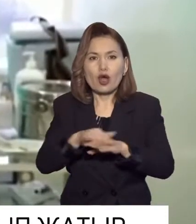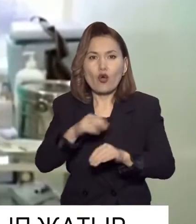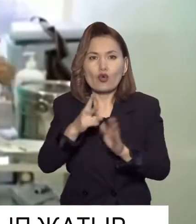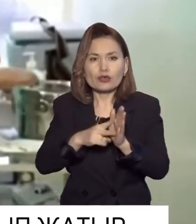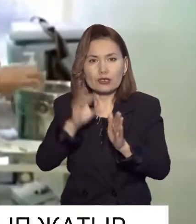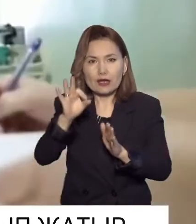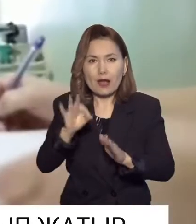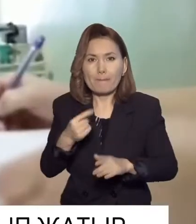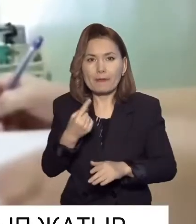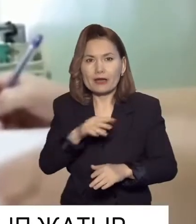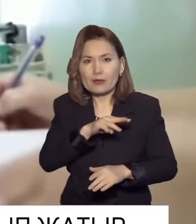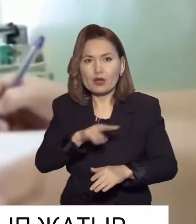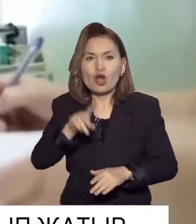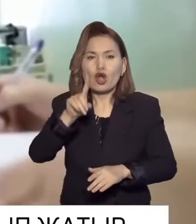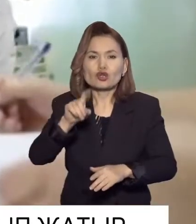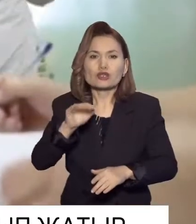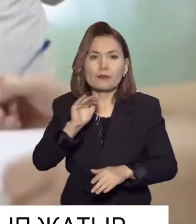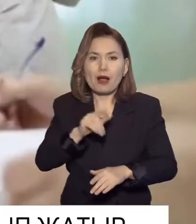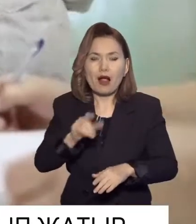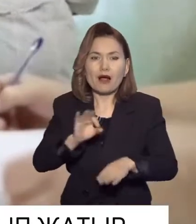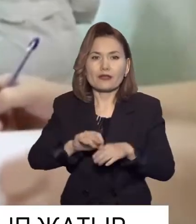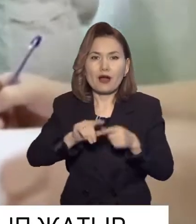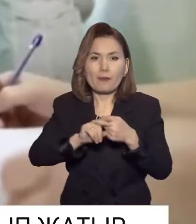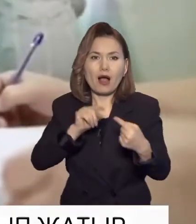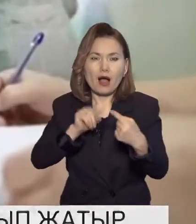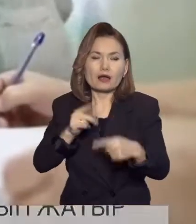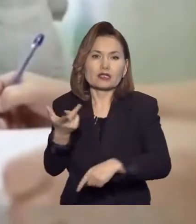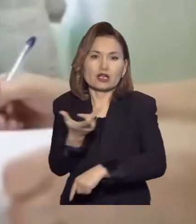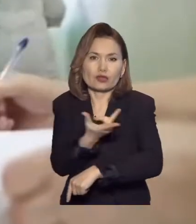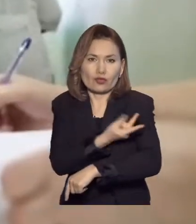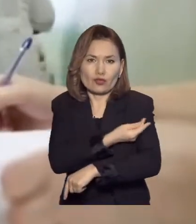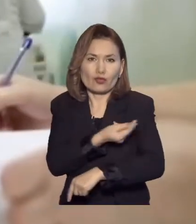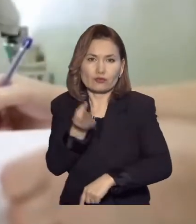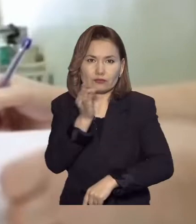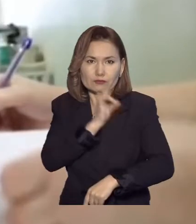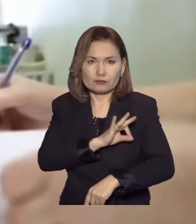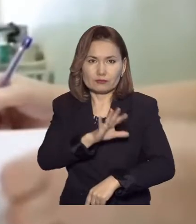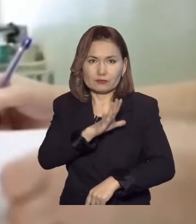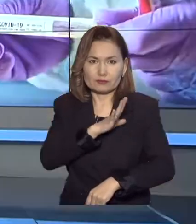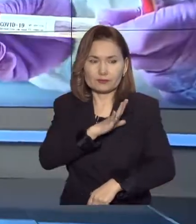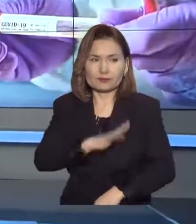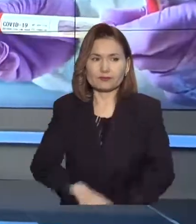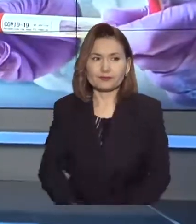немесе 1.100.000-нан астамы COVID-ке қарсы толық иммундалған.